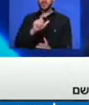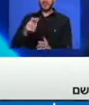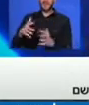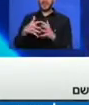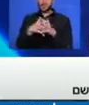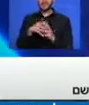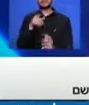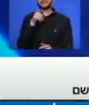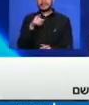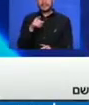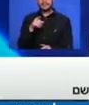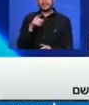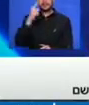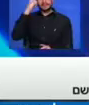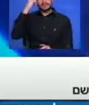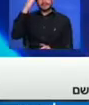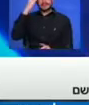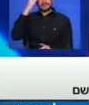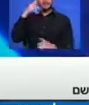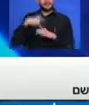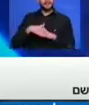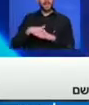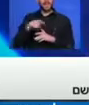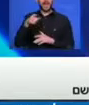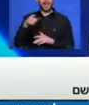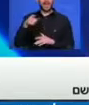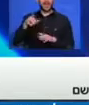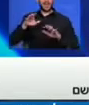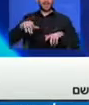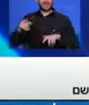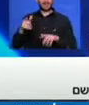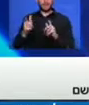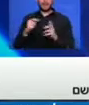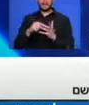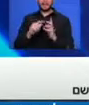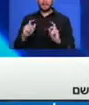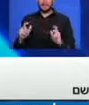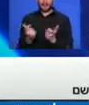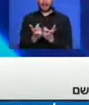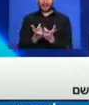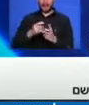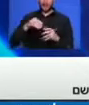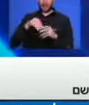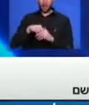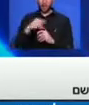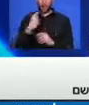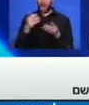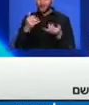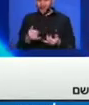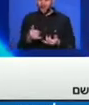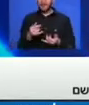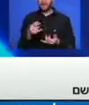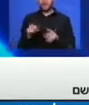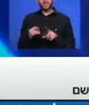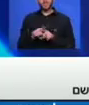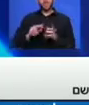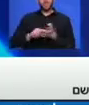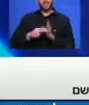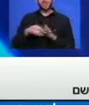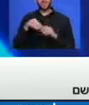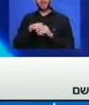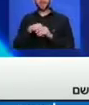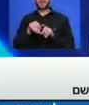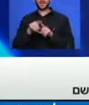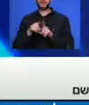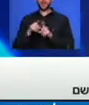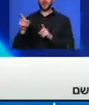זה יושב על אוברדור כקטם. ולכן המעצר הזה בתוך, המעצר הזה עכשיו, לפחות בפוליטיקה הפנימית, מאפשר